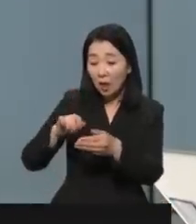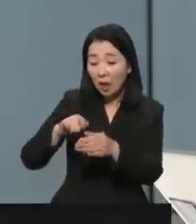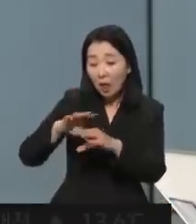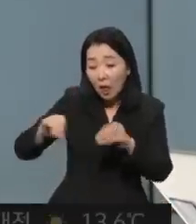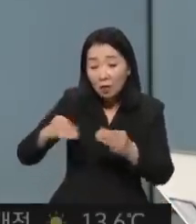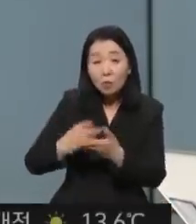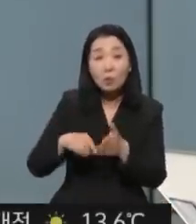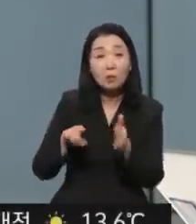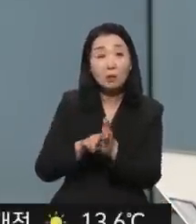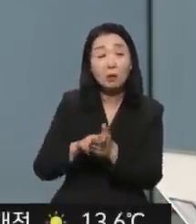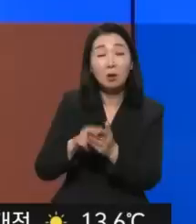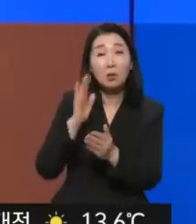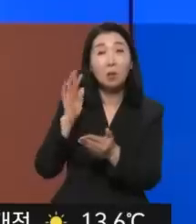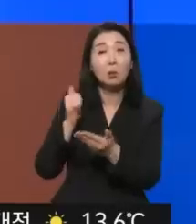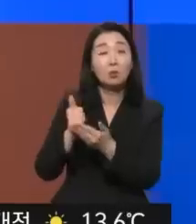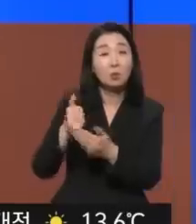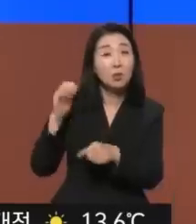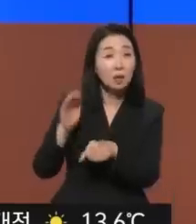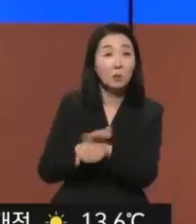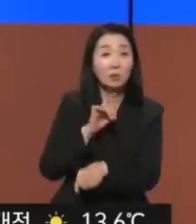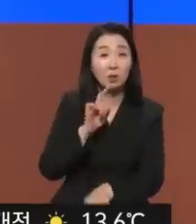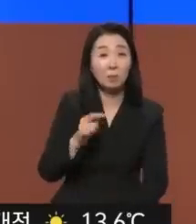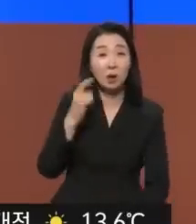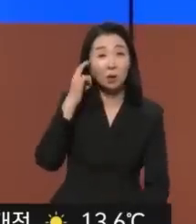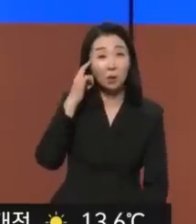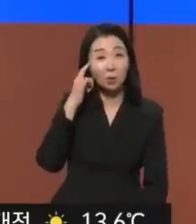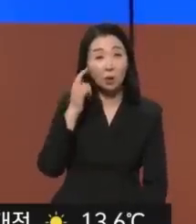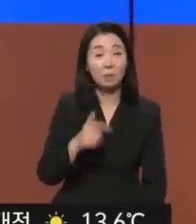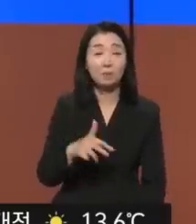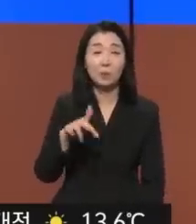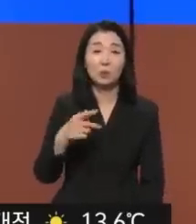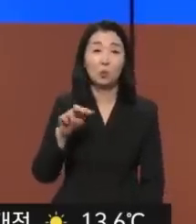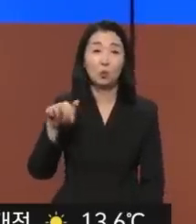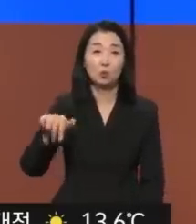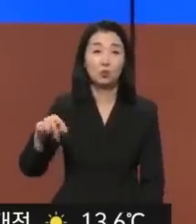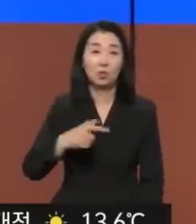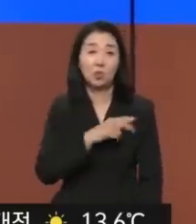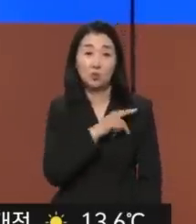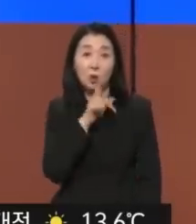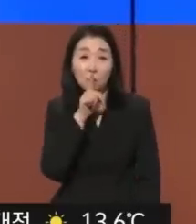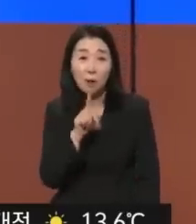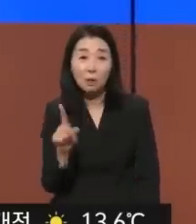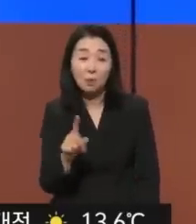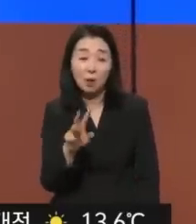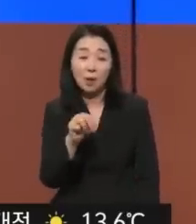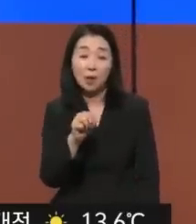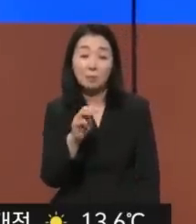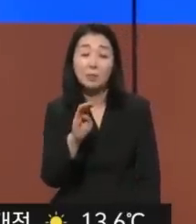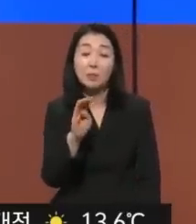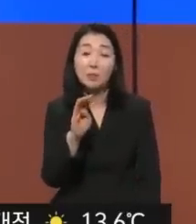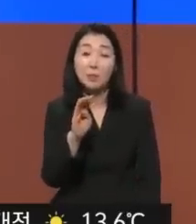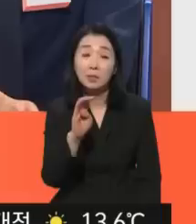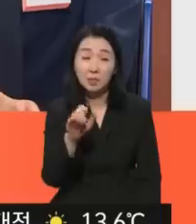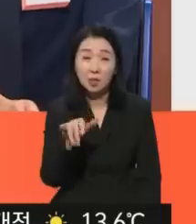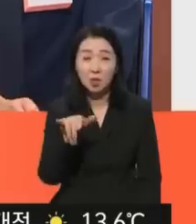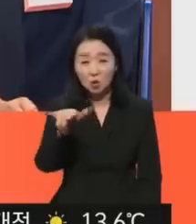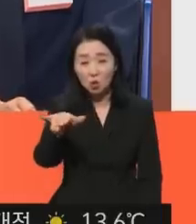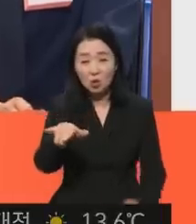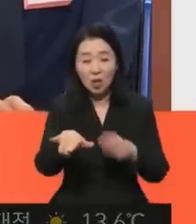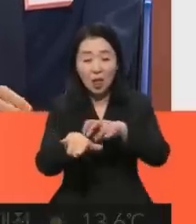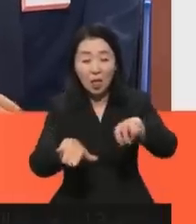목소리가 나오고 있네요 기자 출신인 조수진 국내 의원이 한 말인데요 그 MBC 그 대통령 전용기 배제 사태는